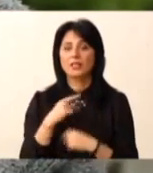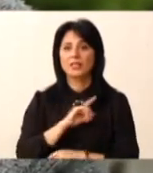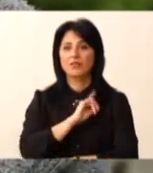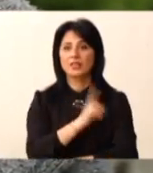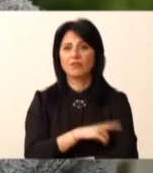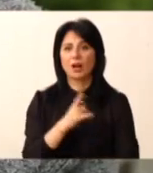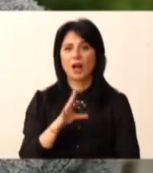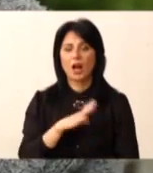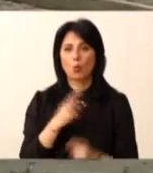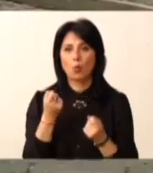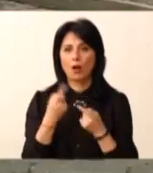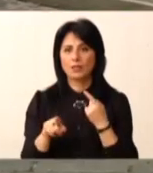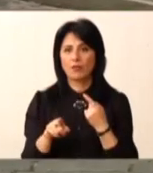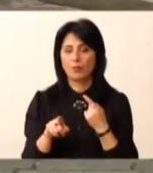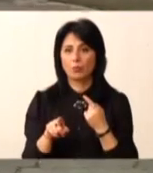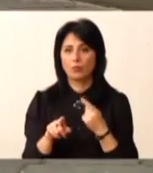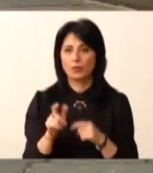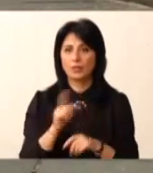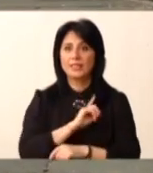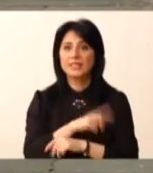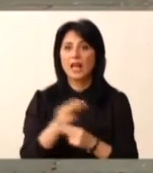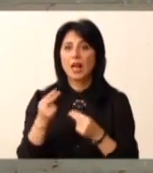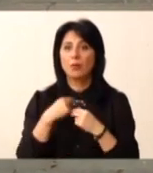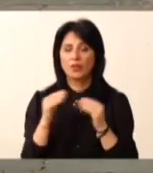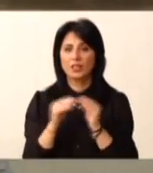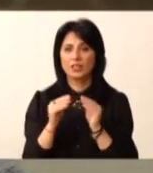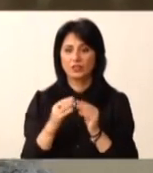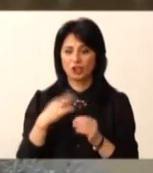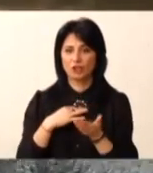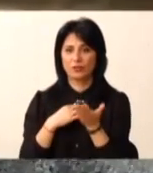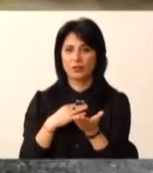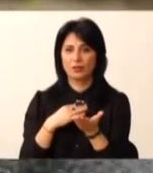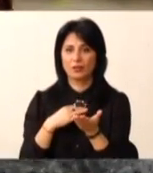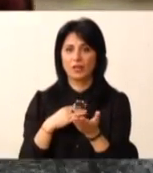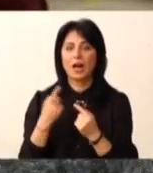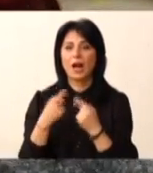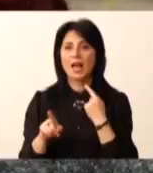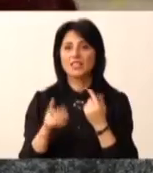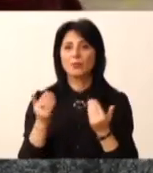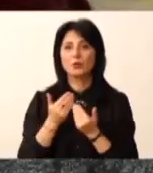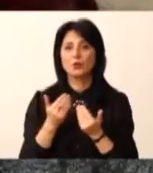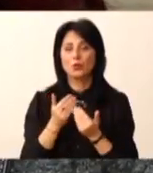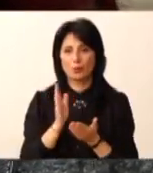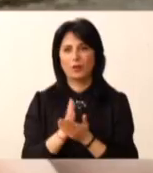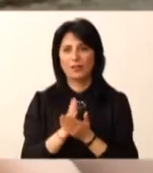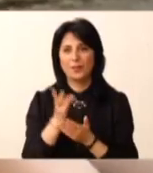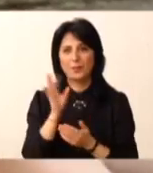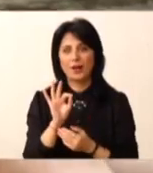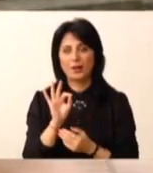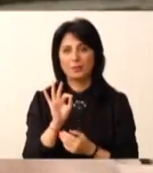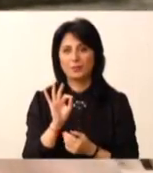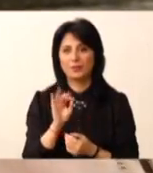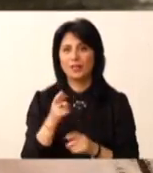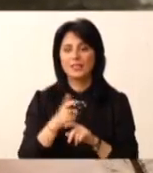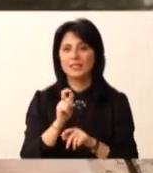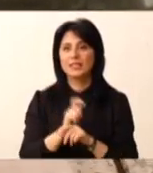ძალას და რა იყო განსხვავებული? ძალას გაძლევს ისევ და ისევ შენი შვილი. არის განსხვავებული ცხოვრება ნამდვილად, მაგრამ